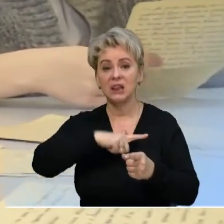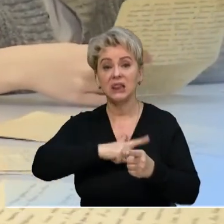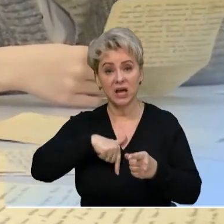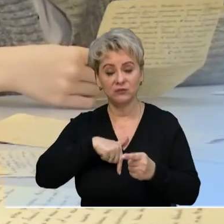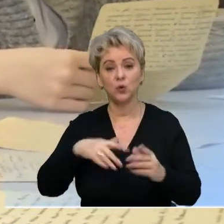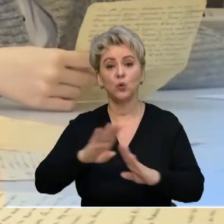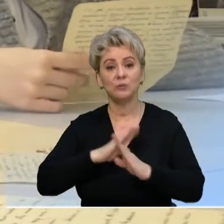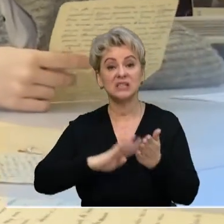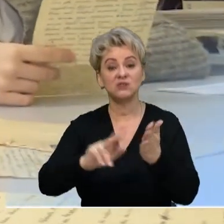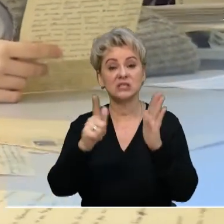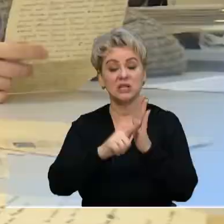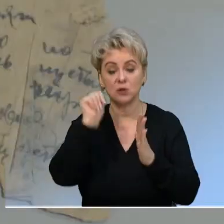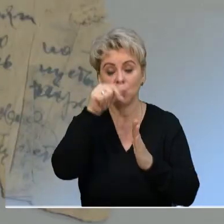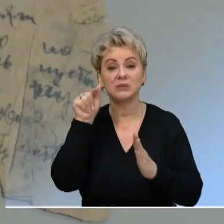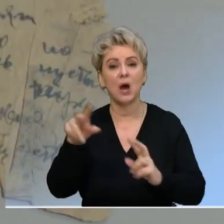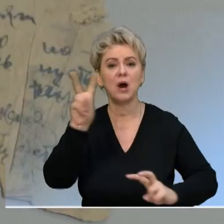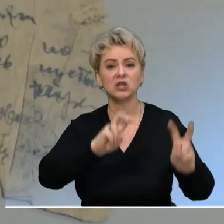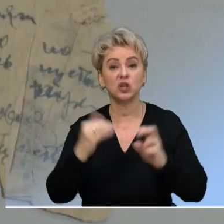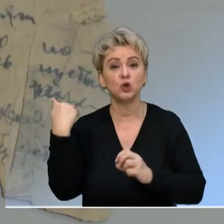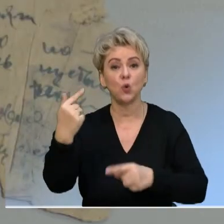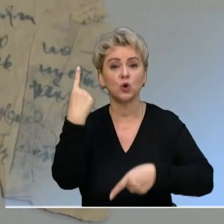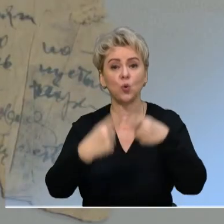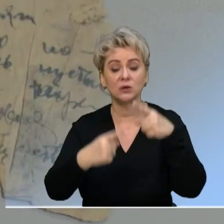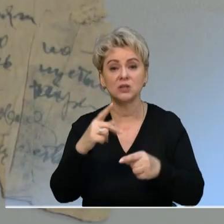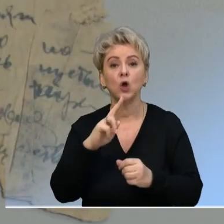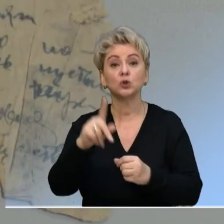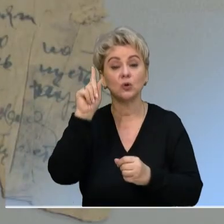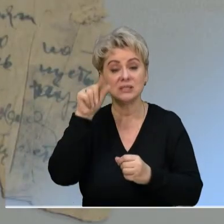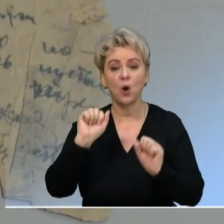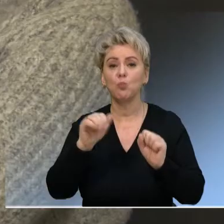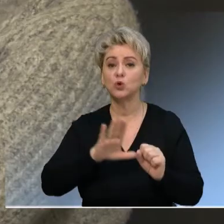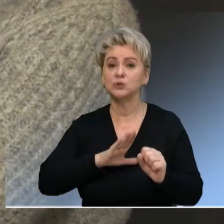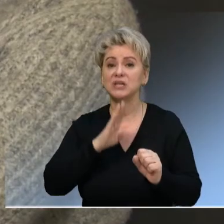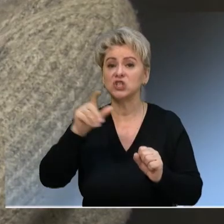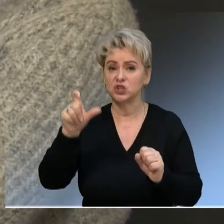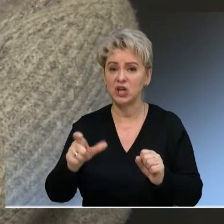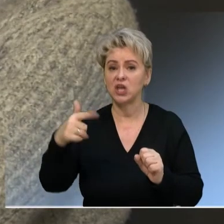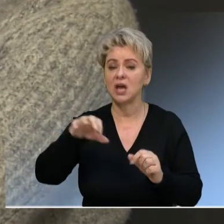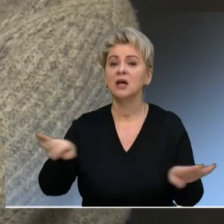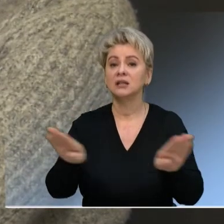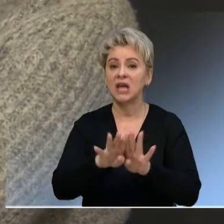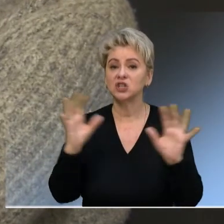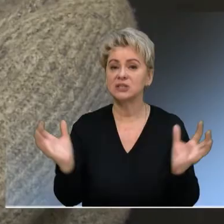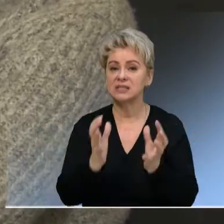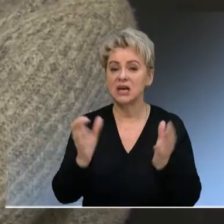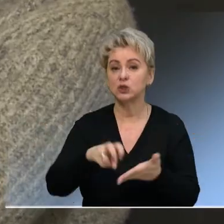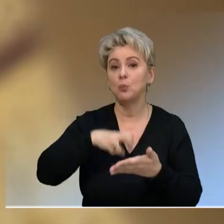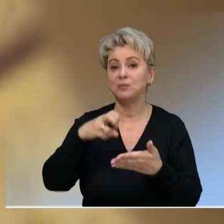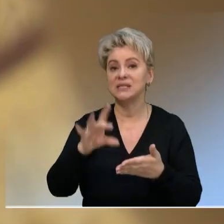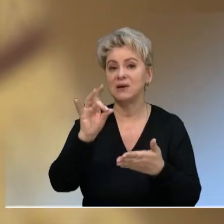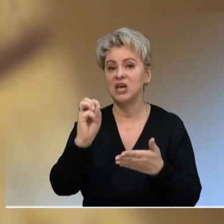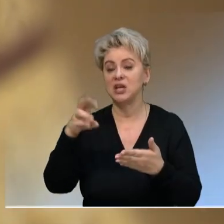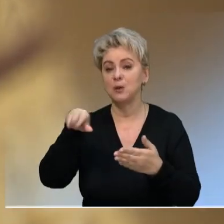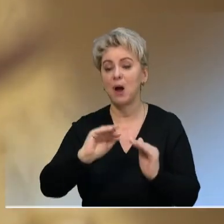в 97-м. Сейчас там разыскивают ее родственников. Кто знает, может, девочка Женя также бережно сохранила и письма Римы